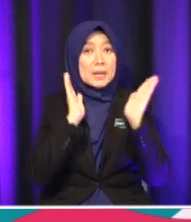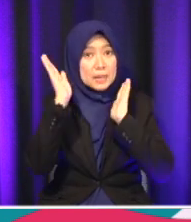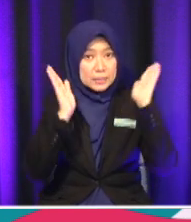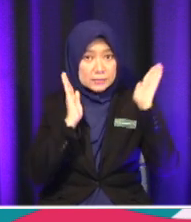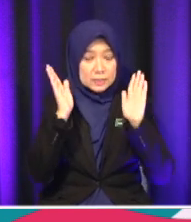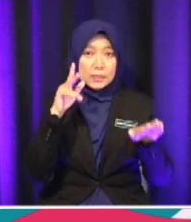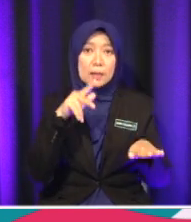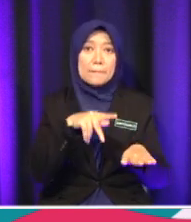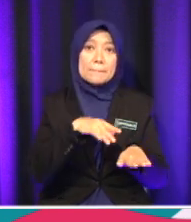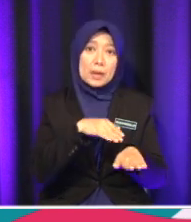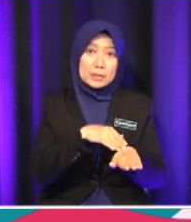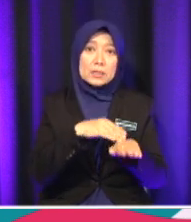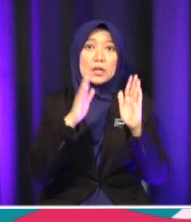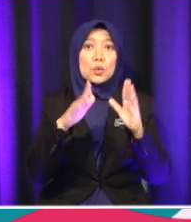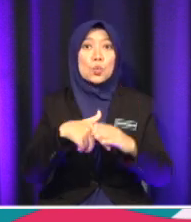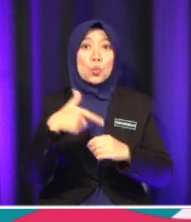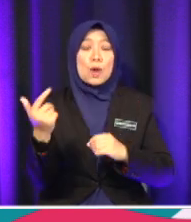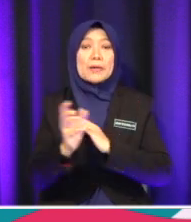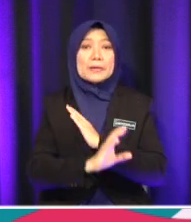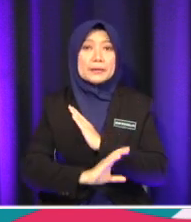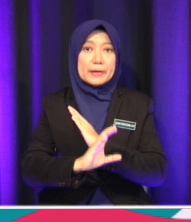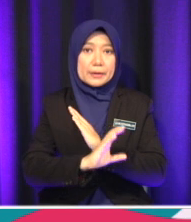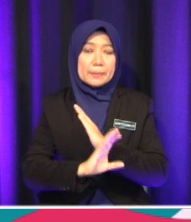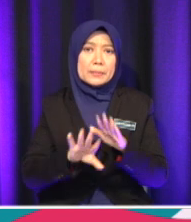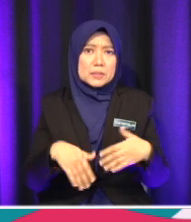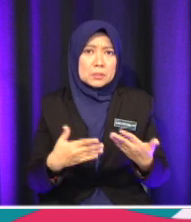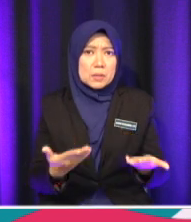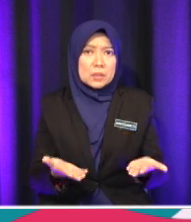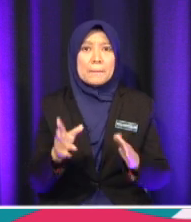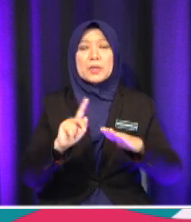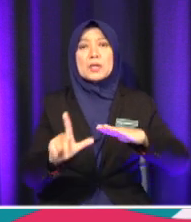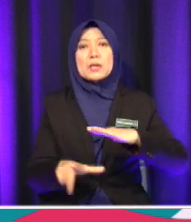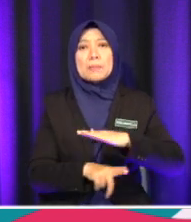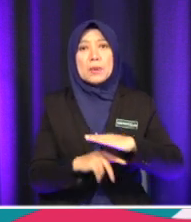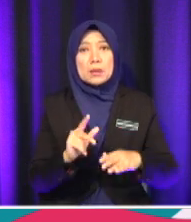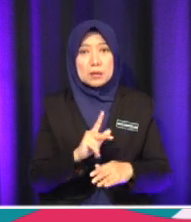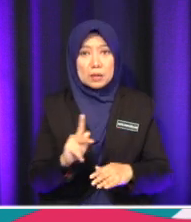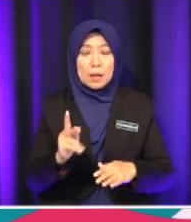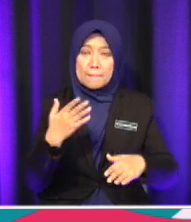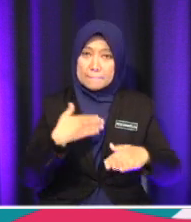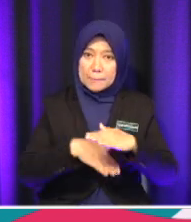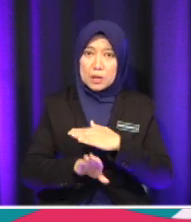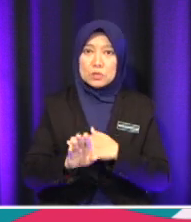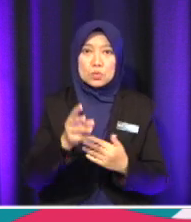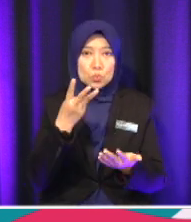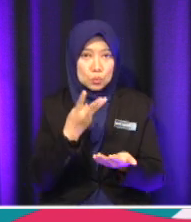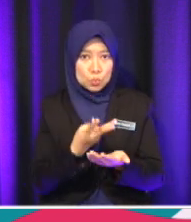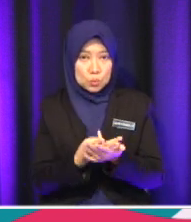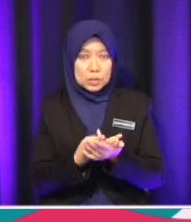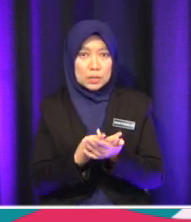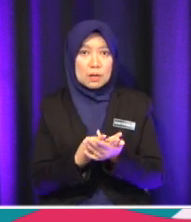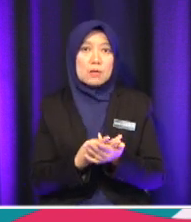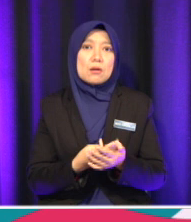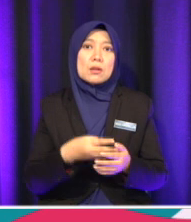asing ataupun Dua negara di mana dia melibatkan aliran masuk uang ke dalam negara